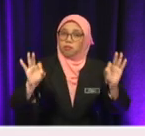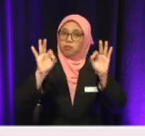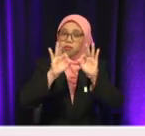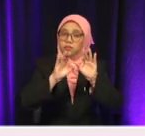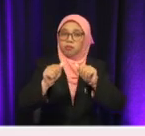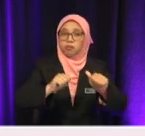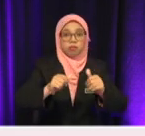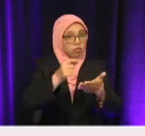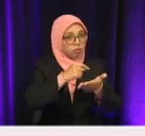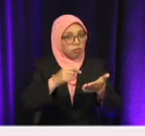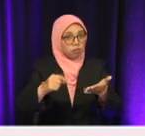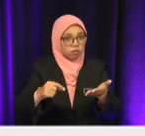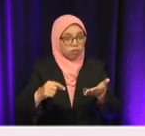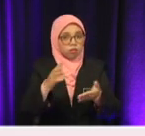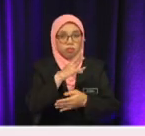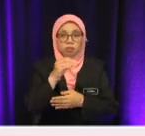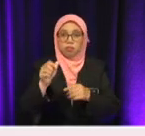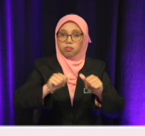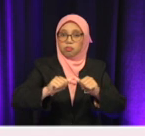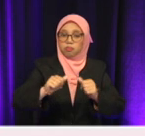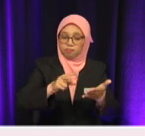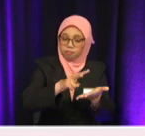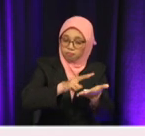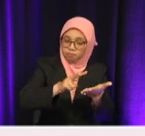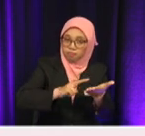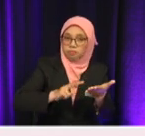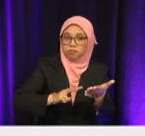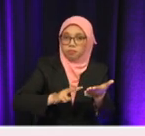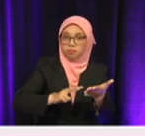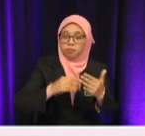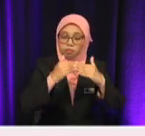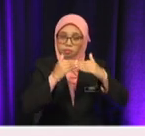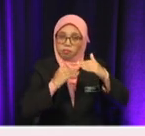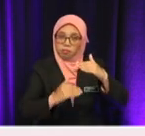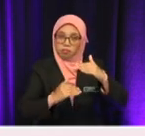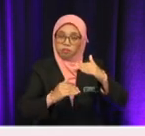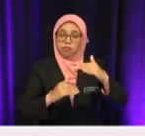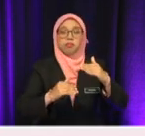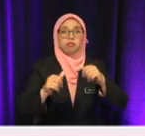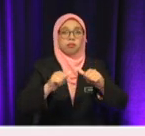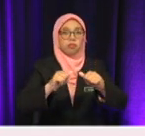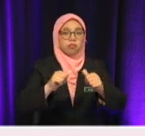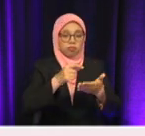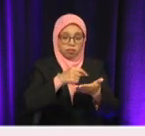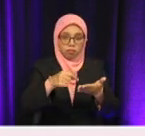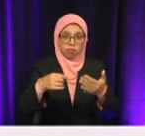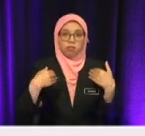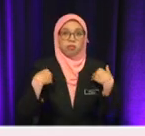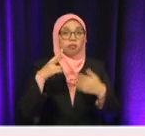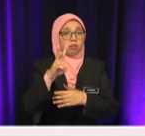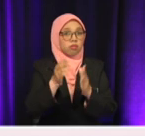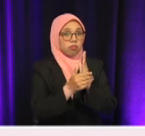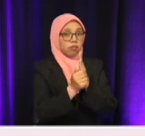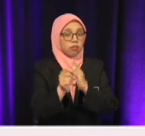aktiviti menulis dan juga aktiviti membaca. Okey, di bawah aktiviti menulis pula terdapat dua kemahiran